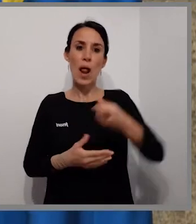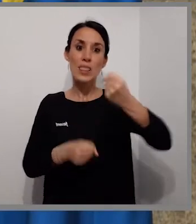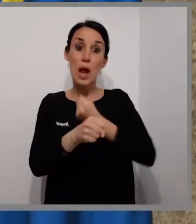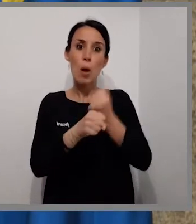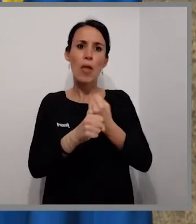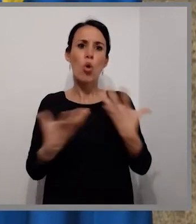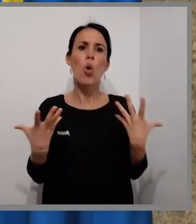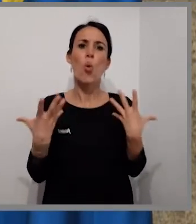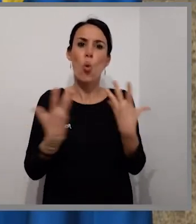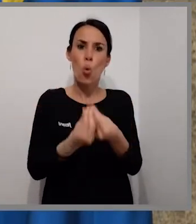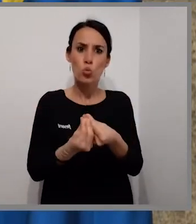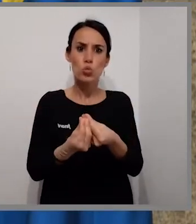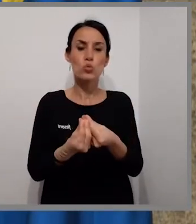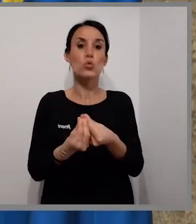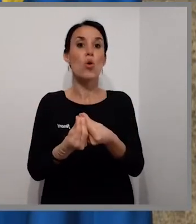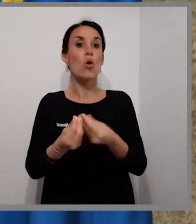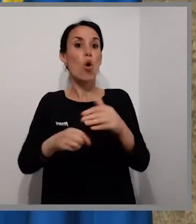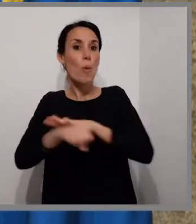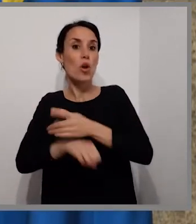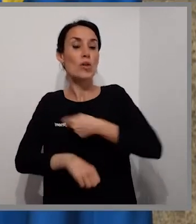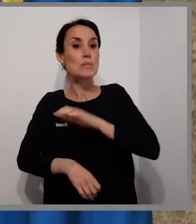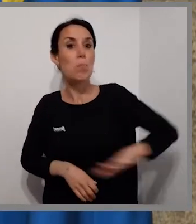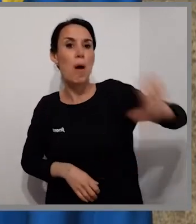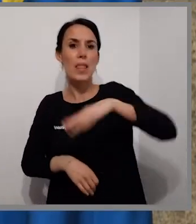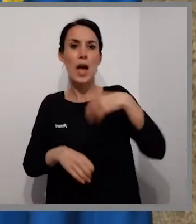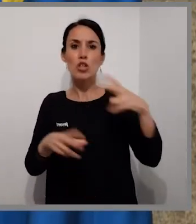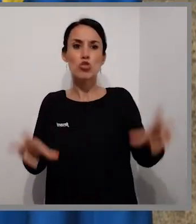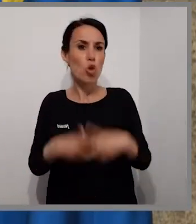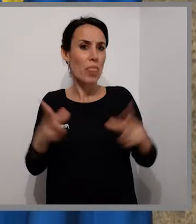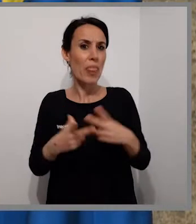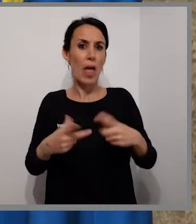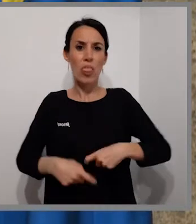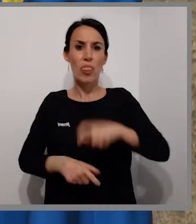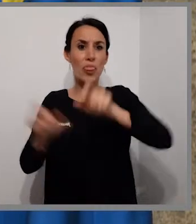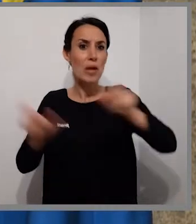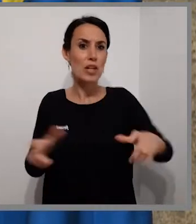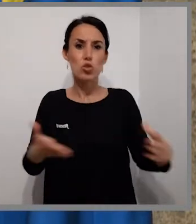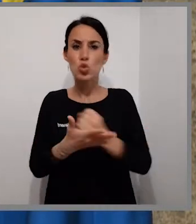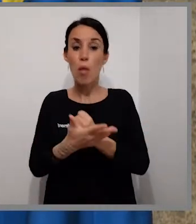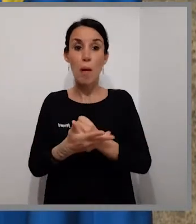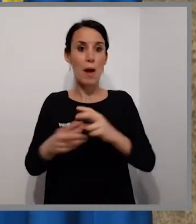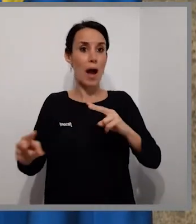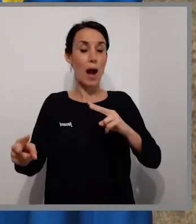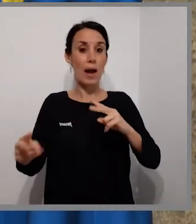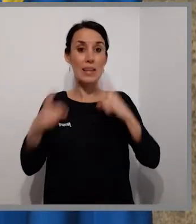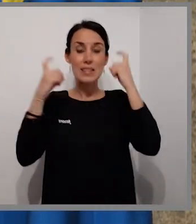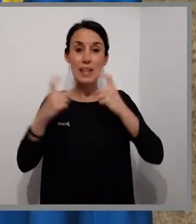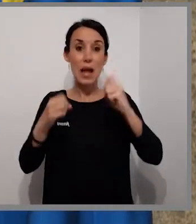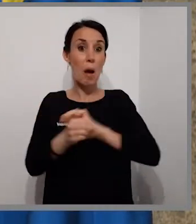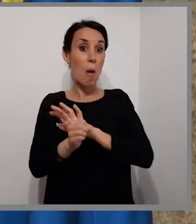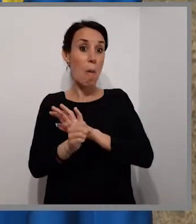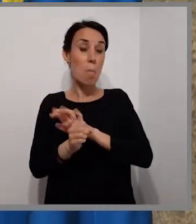estem treballant conjuntament en el govern d'Espanya i en tota la societat civil per donar una resposta